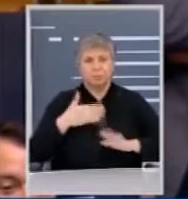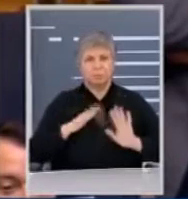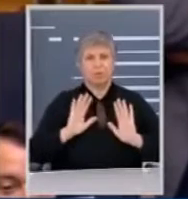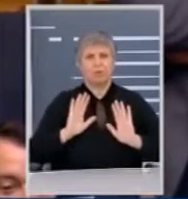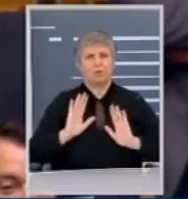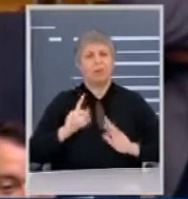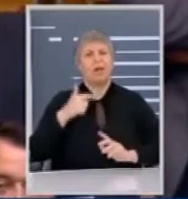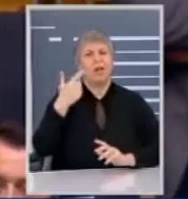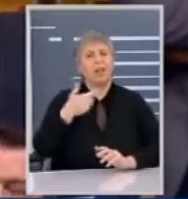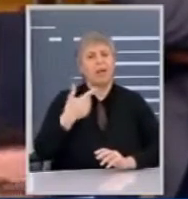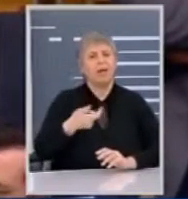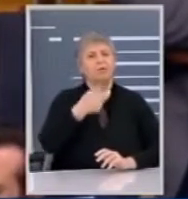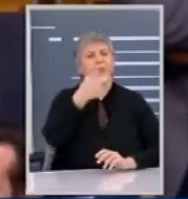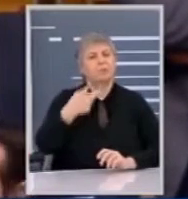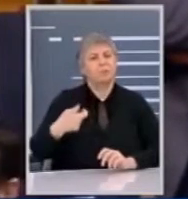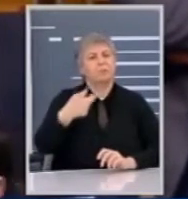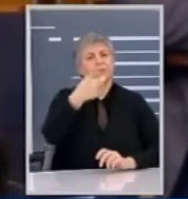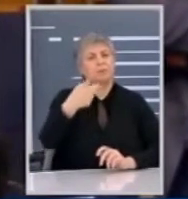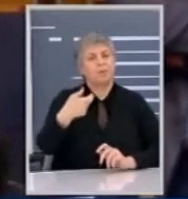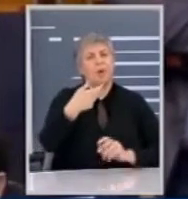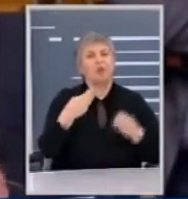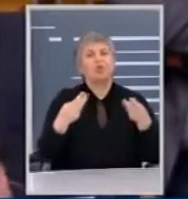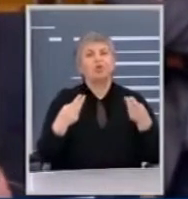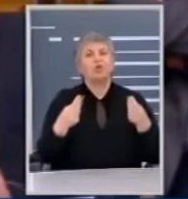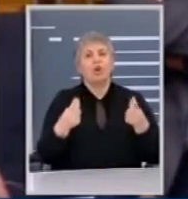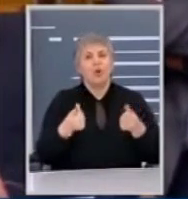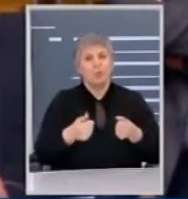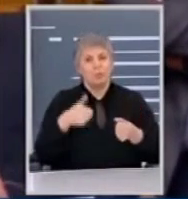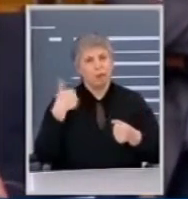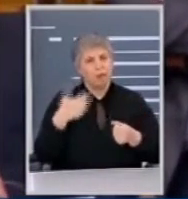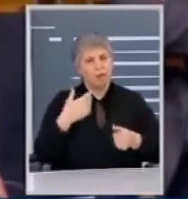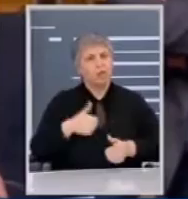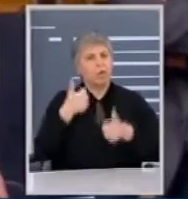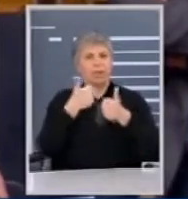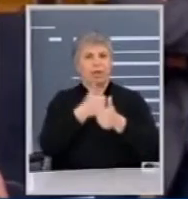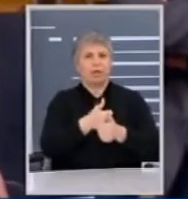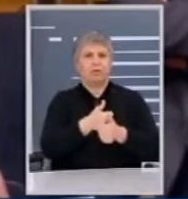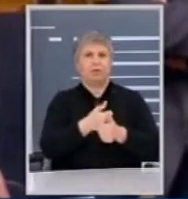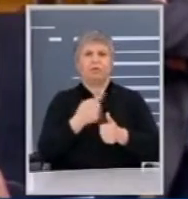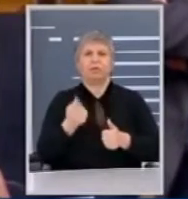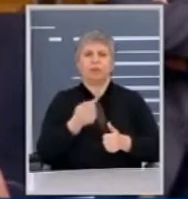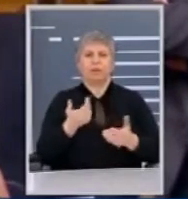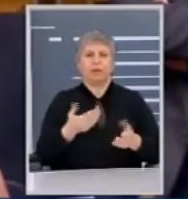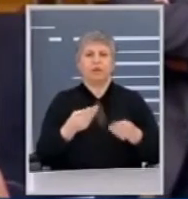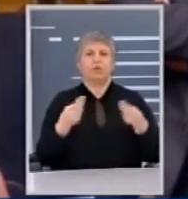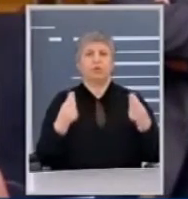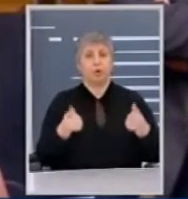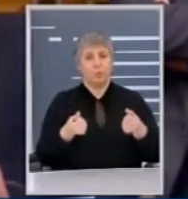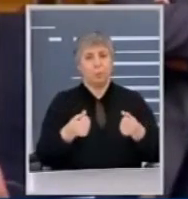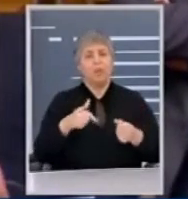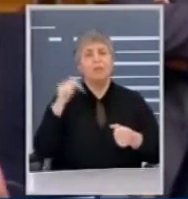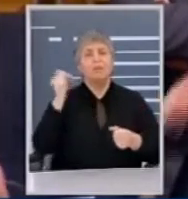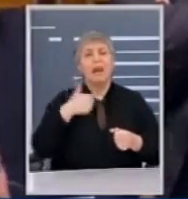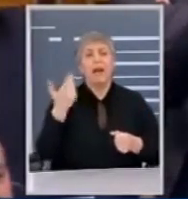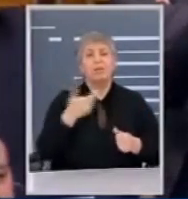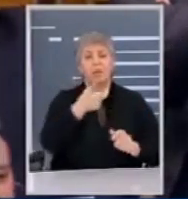είχε καταλογήσει για τη διαπραγμάτευση και την αργοπορία ολοκλήρωσης της αξιολόγησης που κάνουν το Διεθνές Νομισματικό Ταμείο να ζητάει